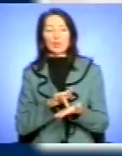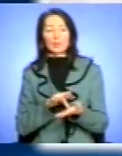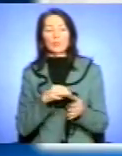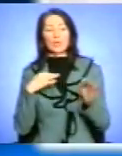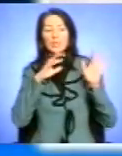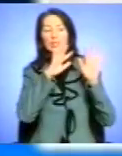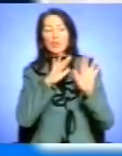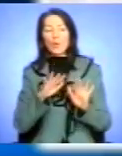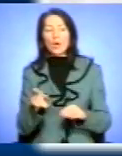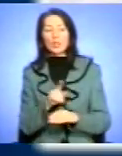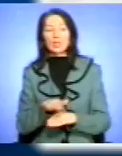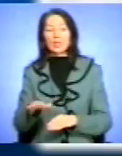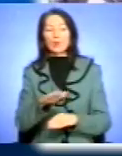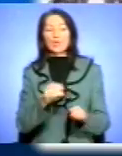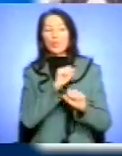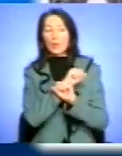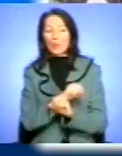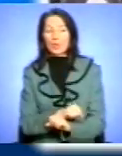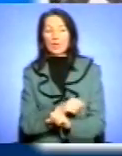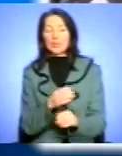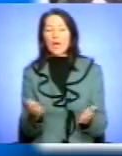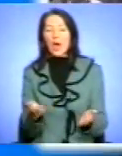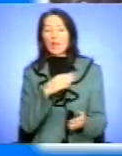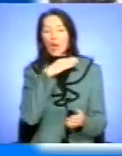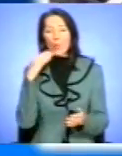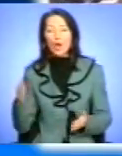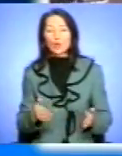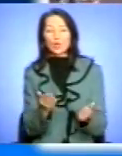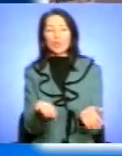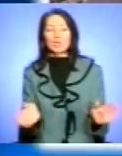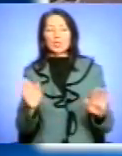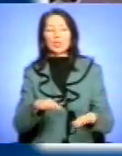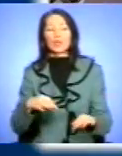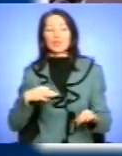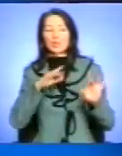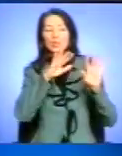Снігопади на Тернопільщині припинилися, проте багато доріг залишаються ще в полоні заметів.